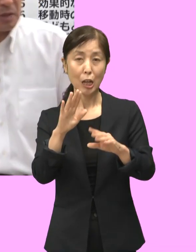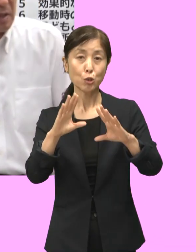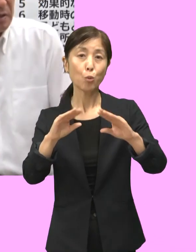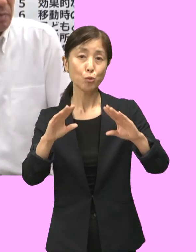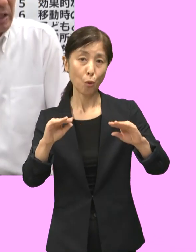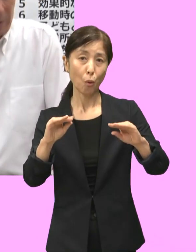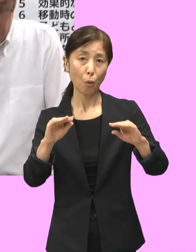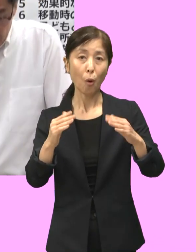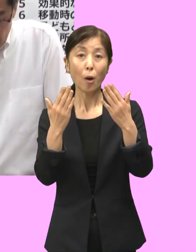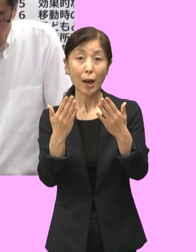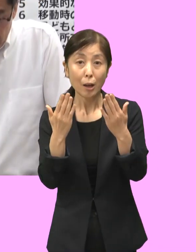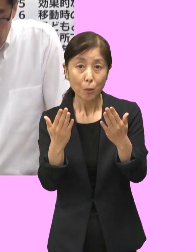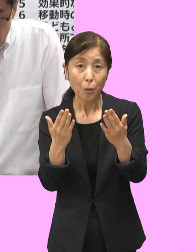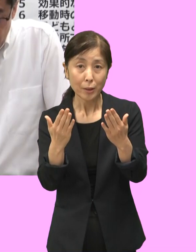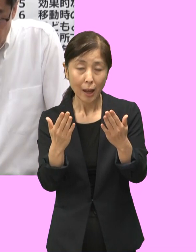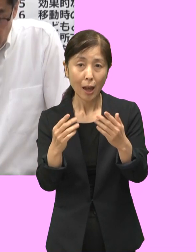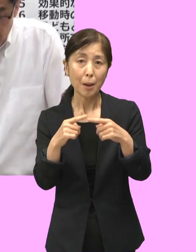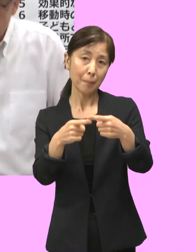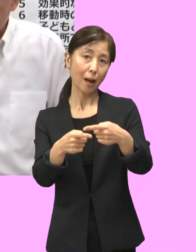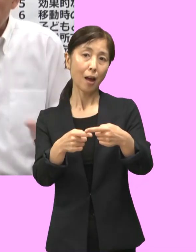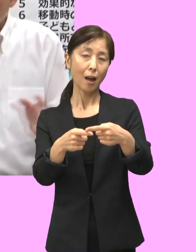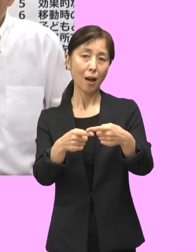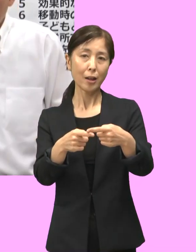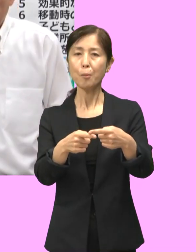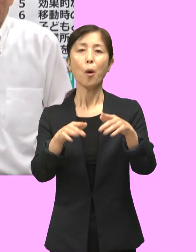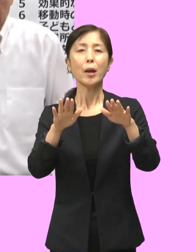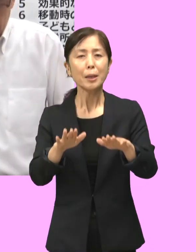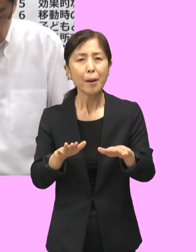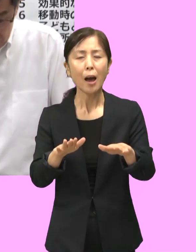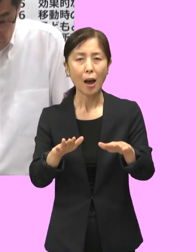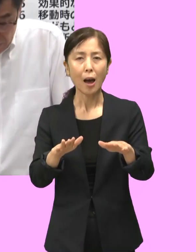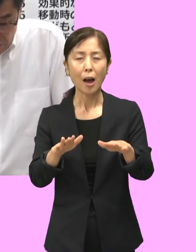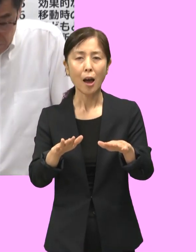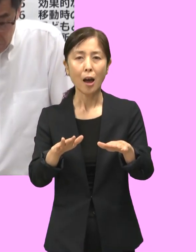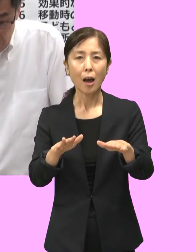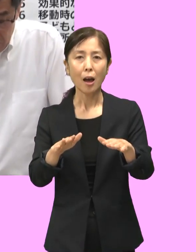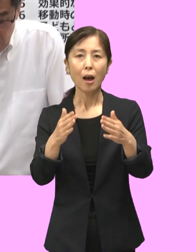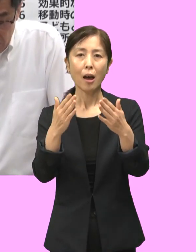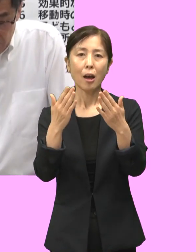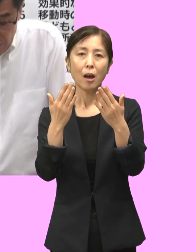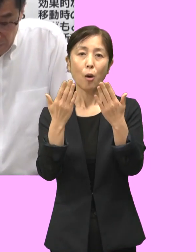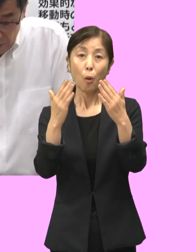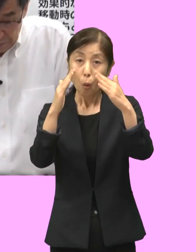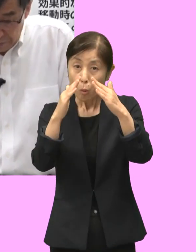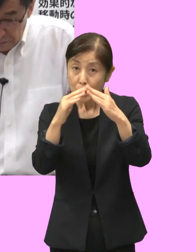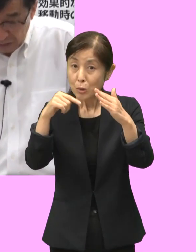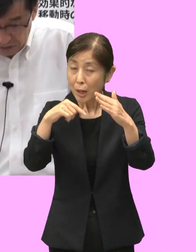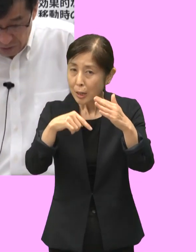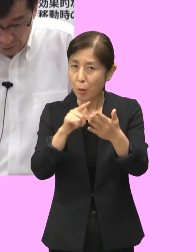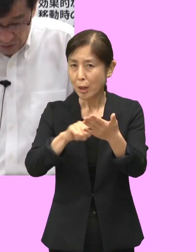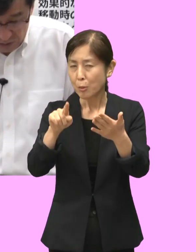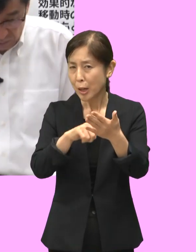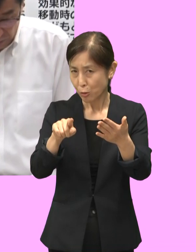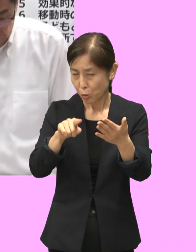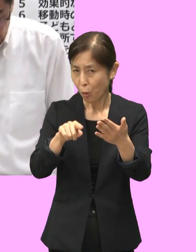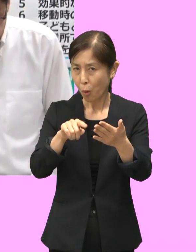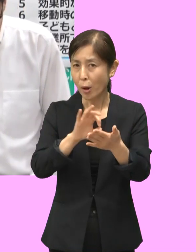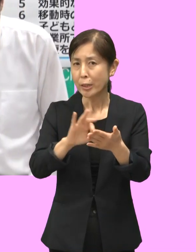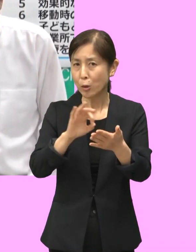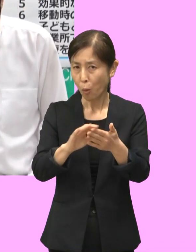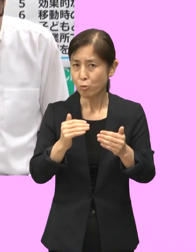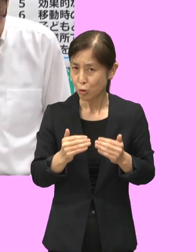在福島市の場合は家庭においてもタブレット利用を進めております。その点では家庭におきましても